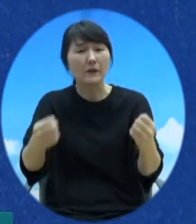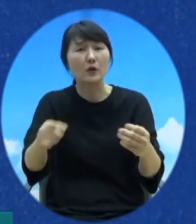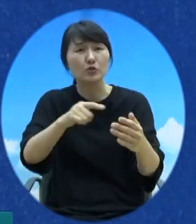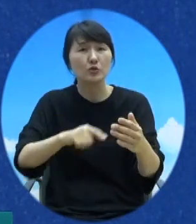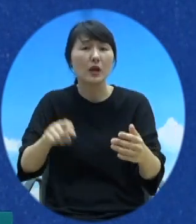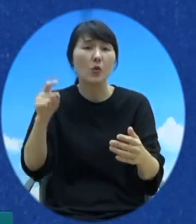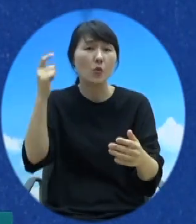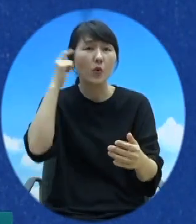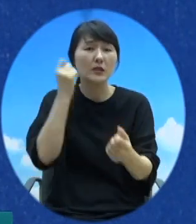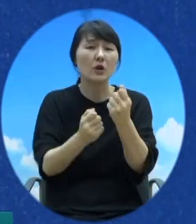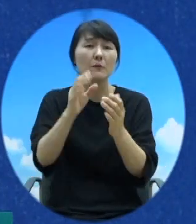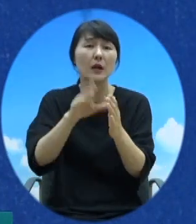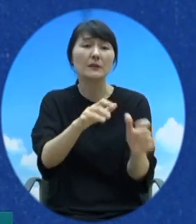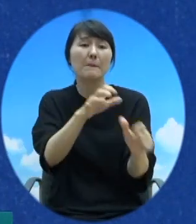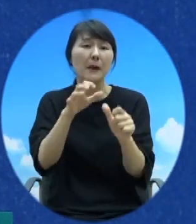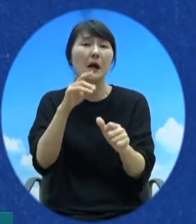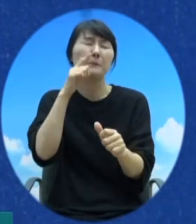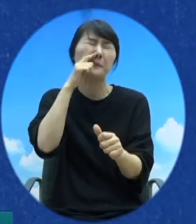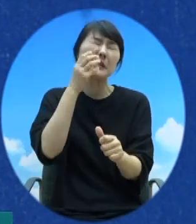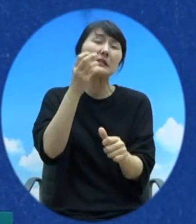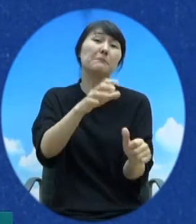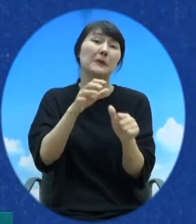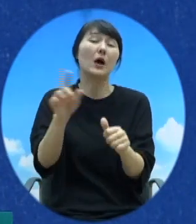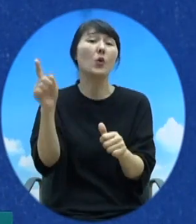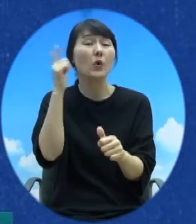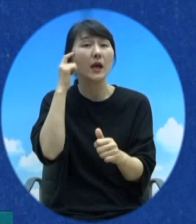그건 작은 씨앗입니다.